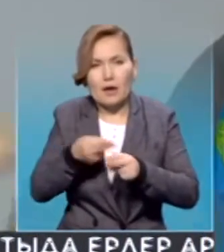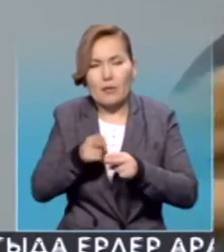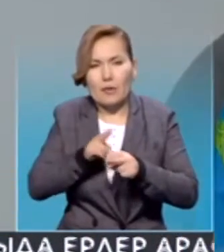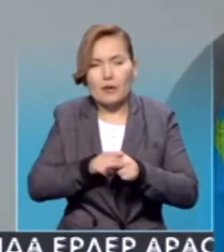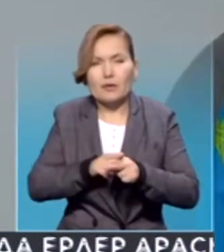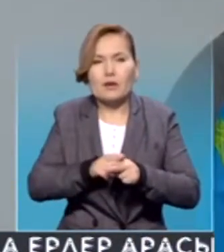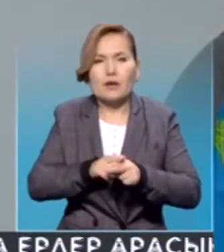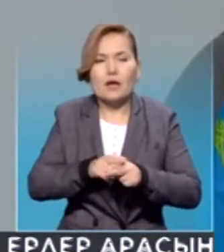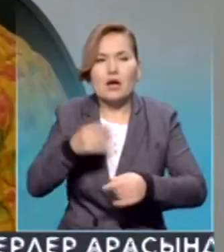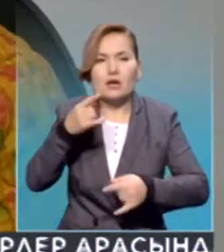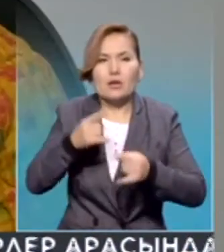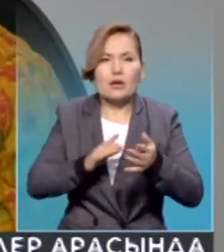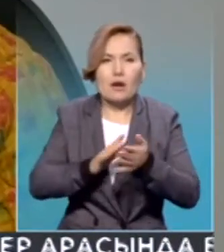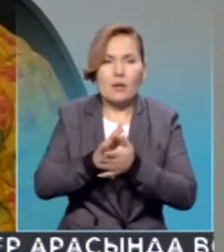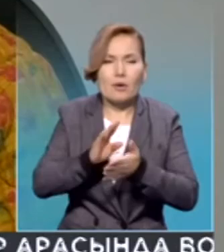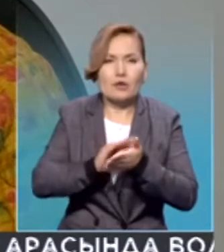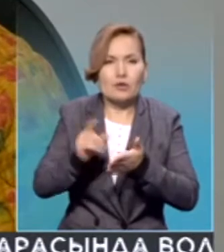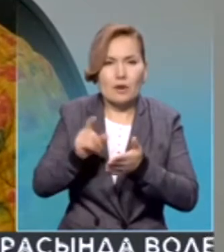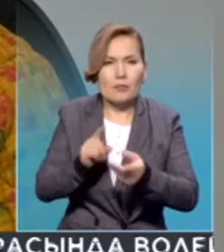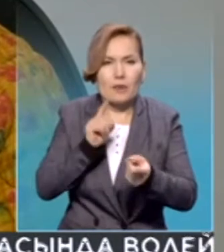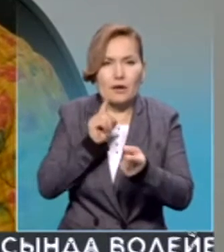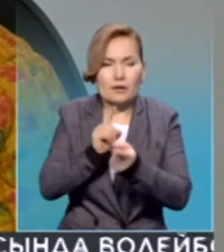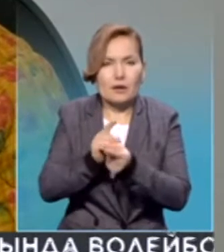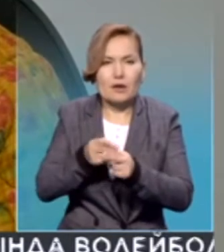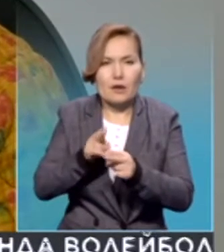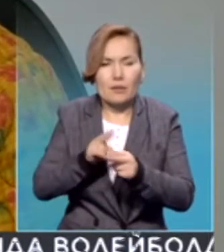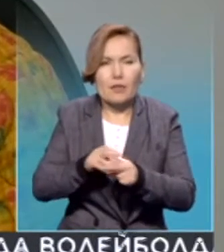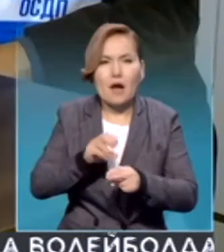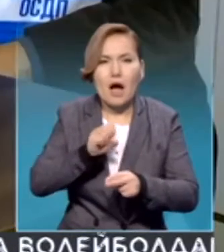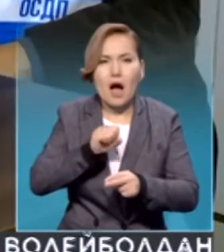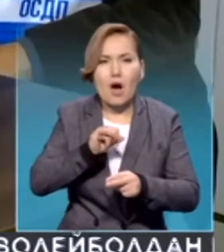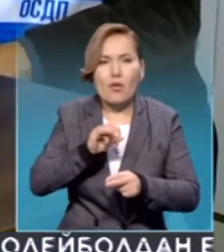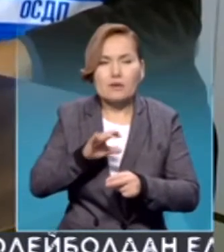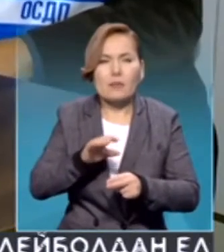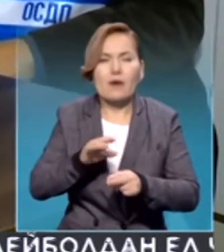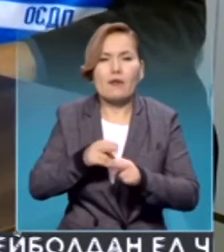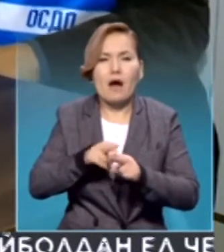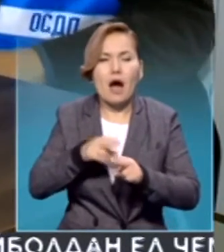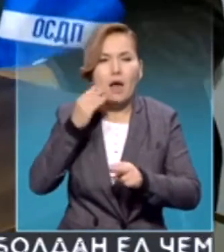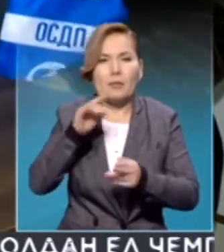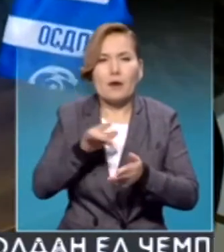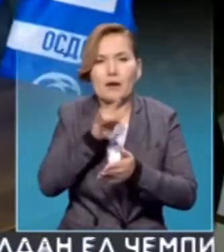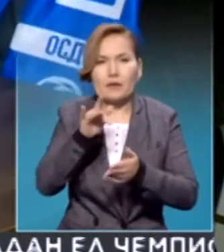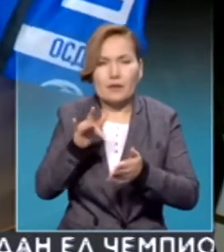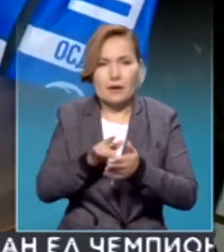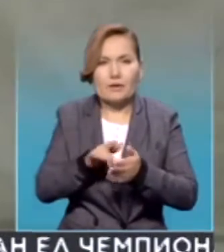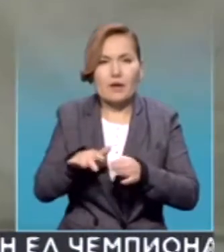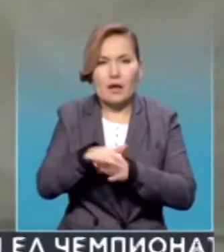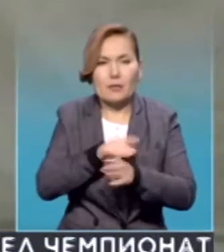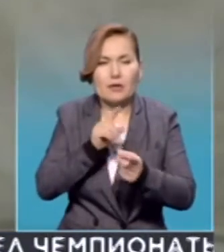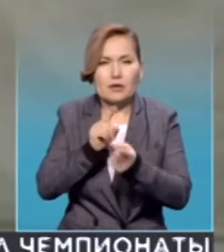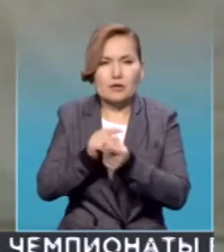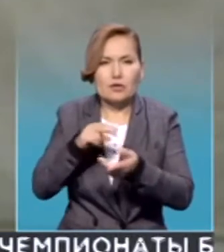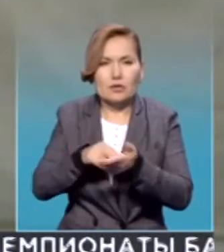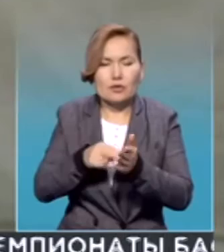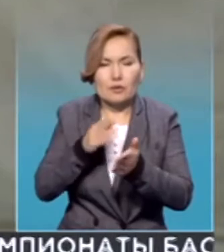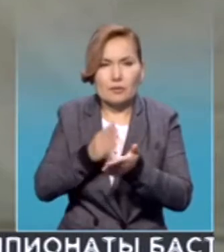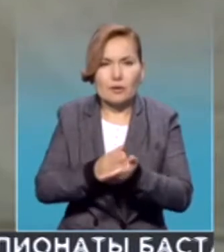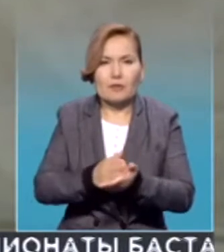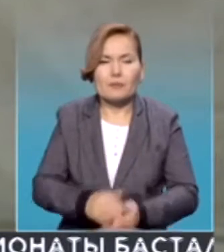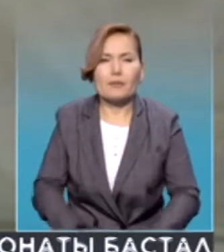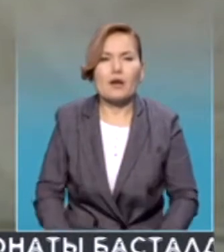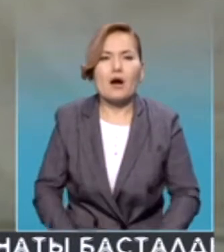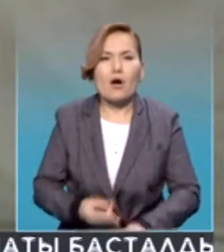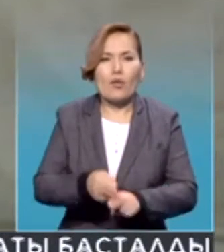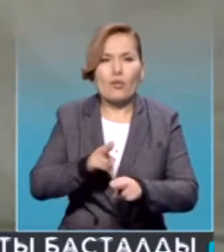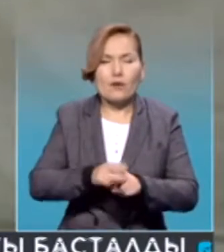құралдары өкілдерімен де кездесу өткізді. Ал ертең Нұрлан Әуесбаев Алматы қаласындағы сайлаушылармен кездеседі. Осында активтердің басын